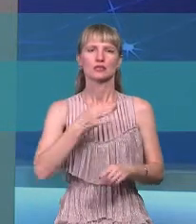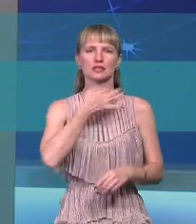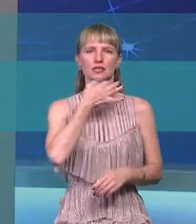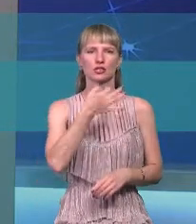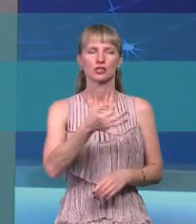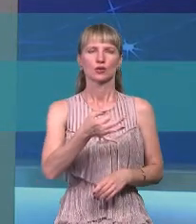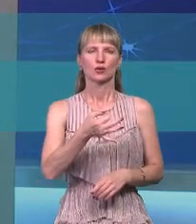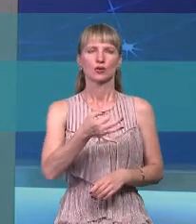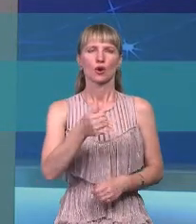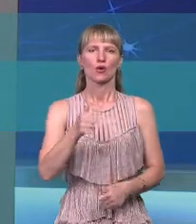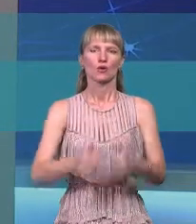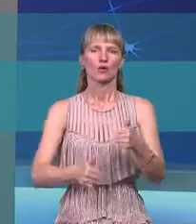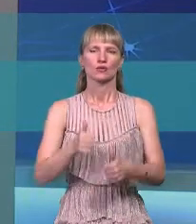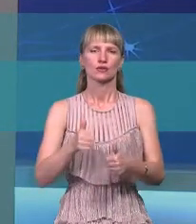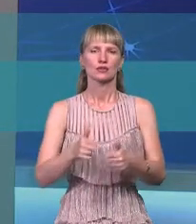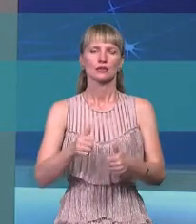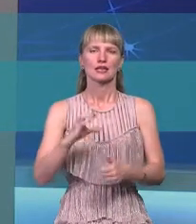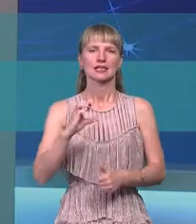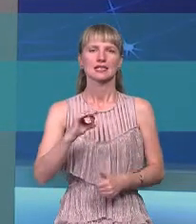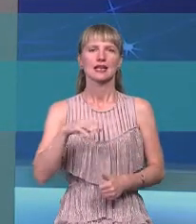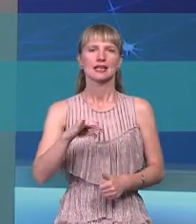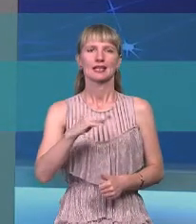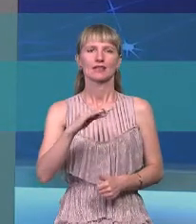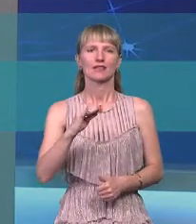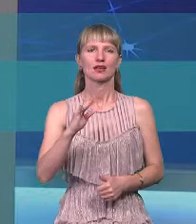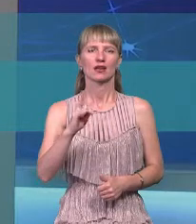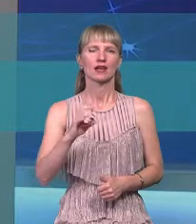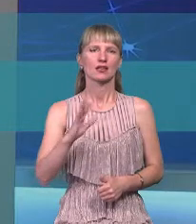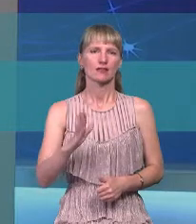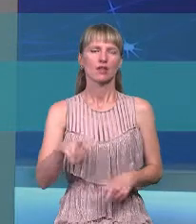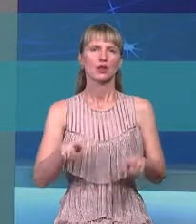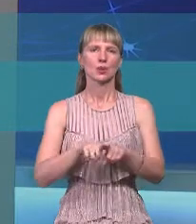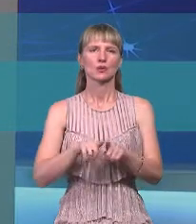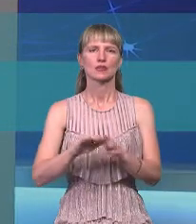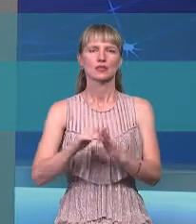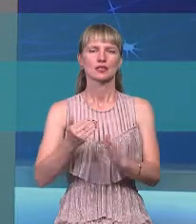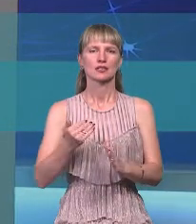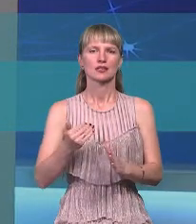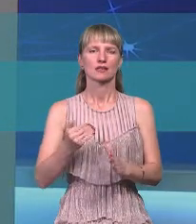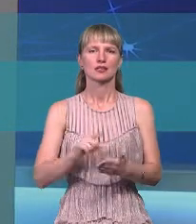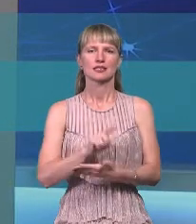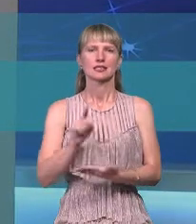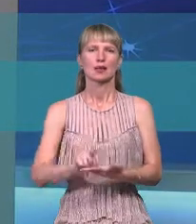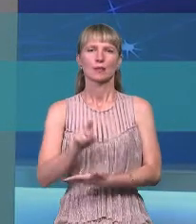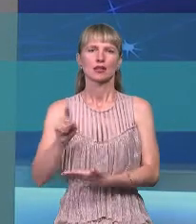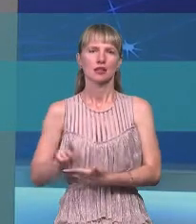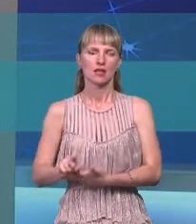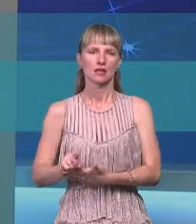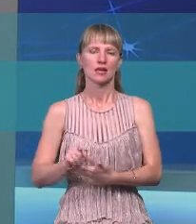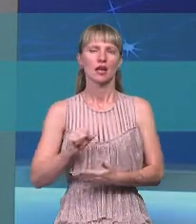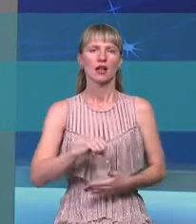скажімо, конкурс сертифікатів, він також викликає певні, скажімо, запитання.